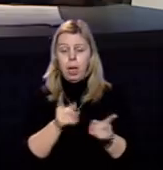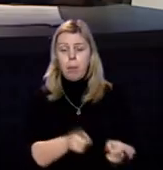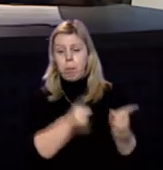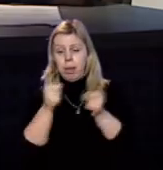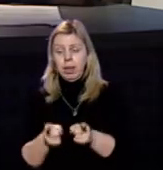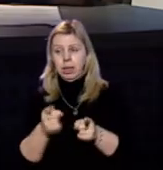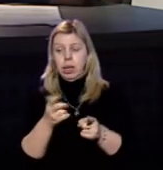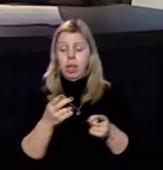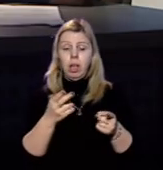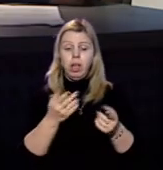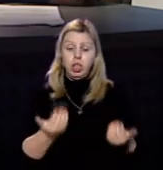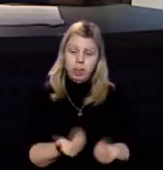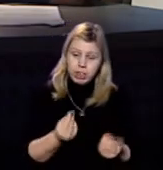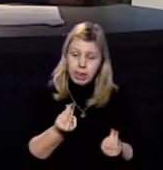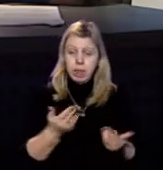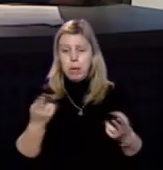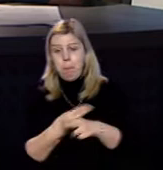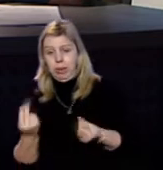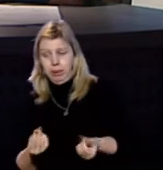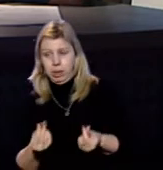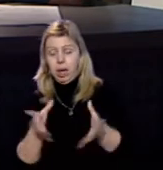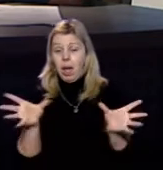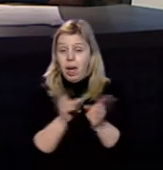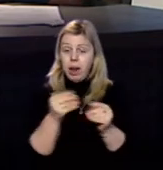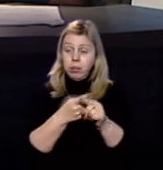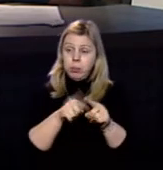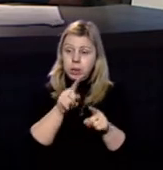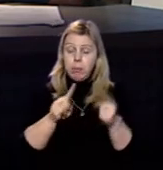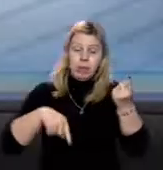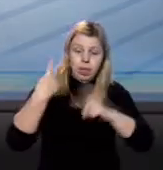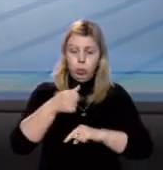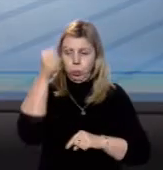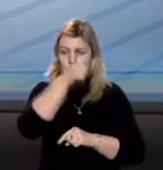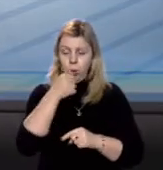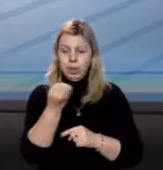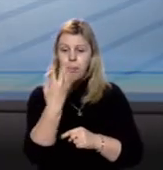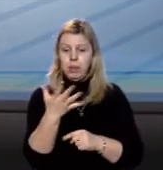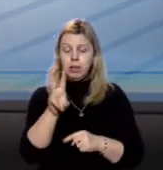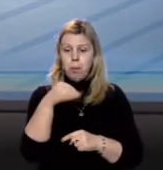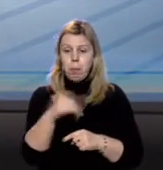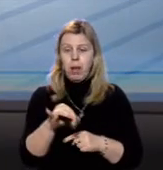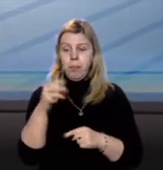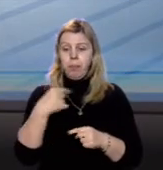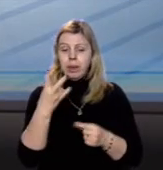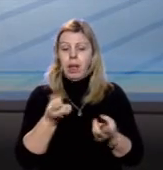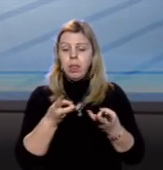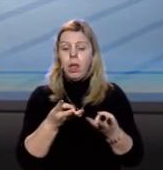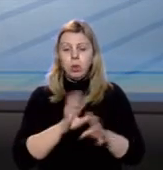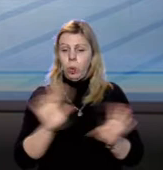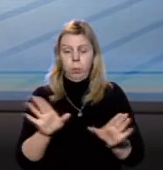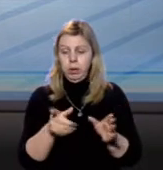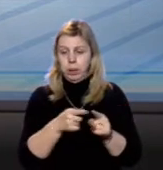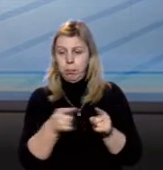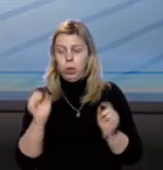із безготівкового на готівковий. Разом з тим, вже наступного року, з 15 травня, на неопалювальний період можна